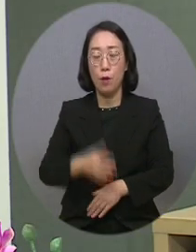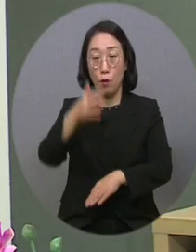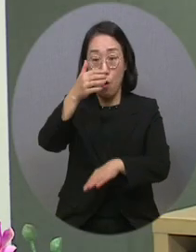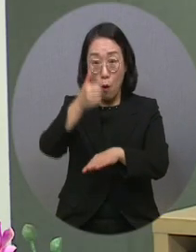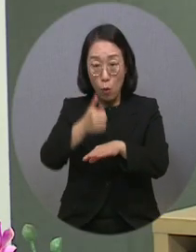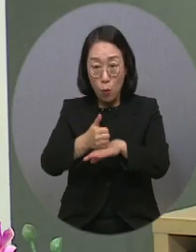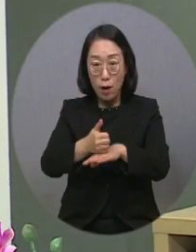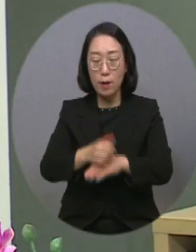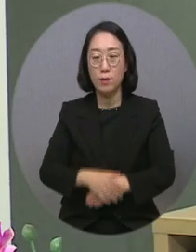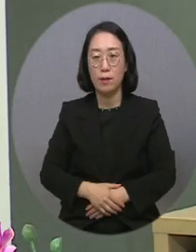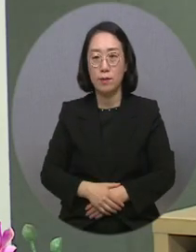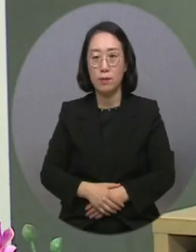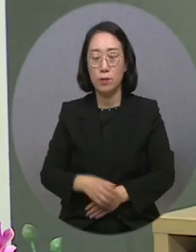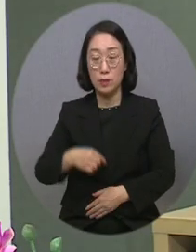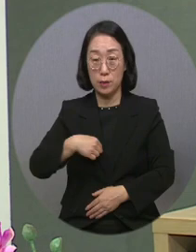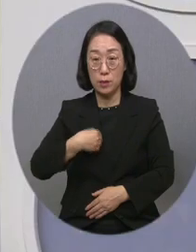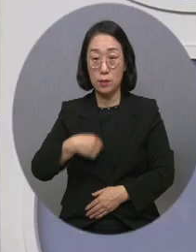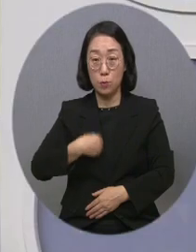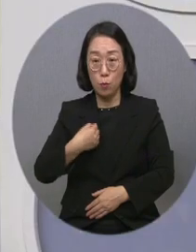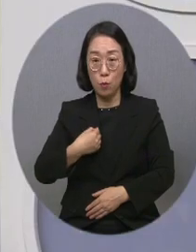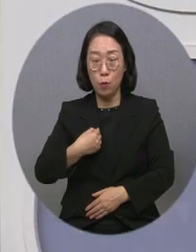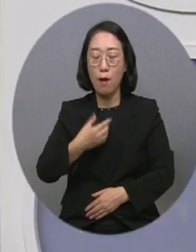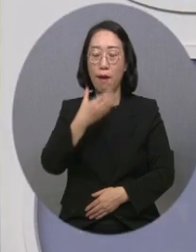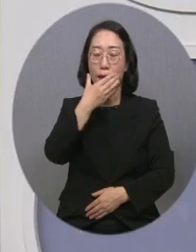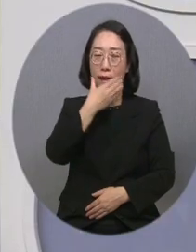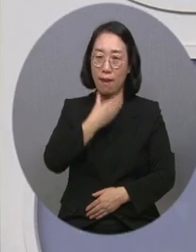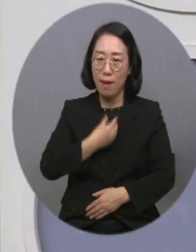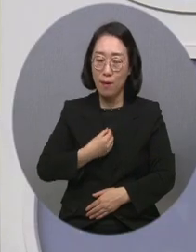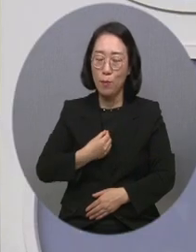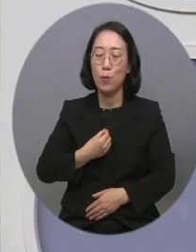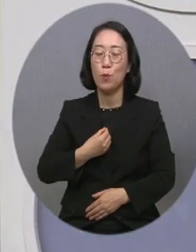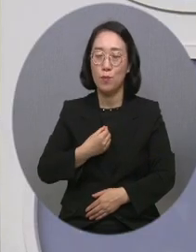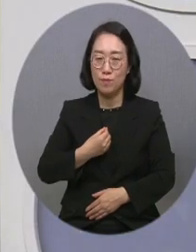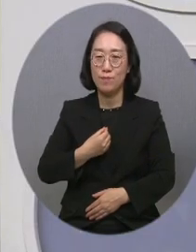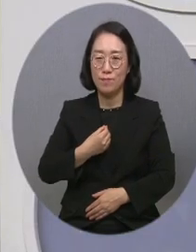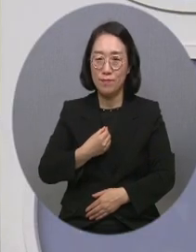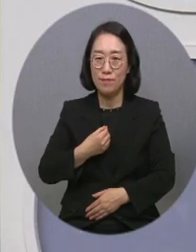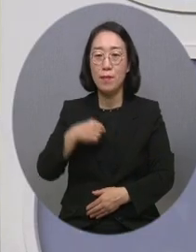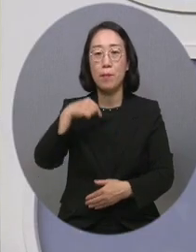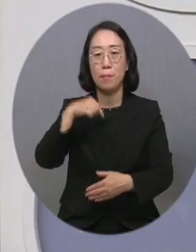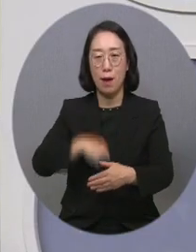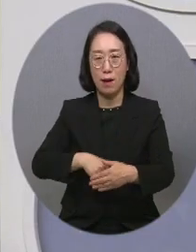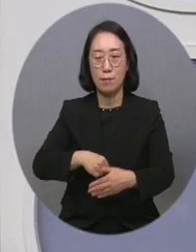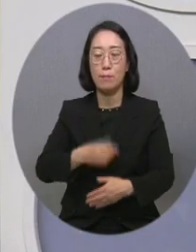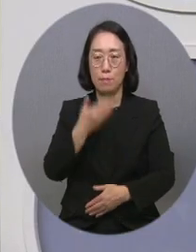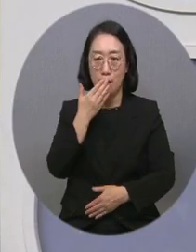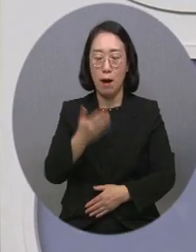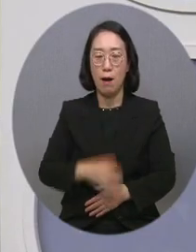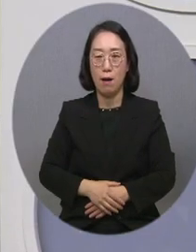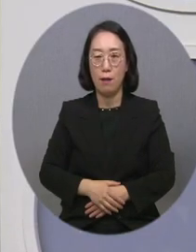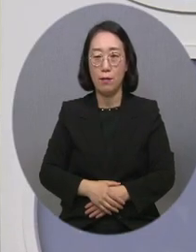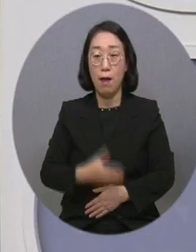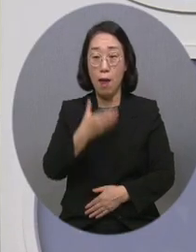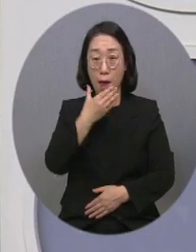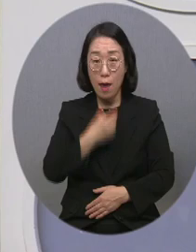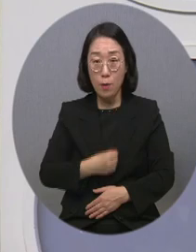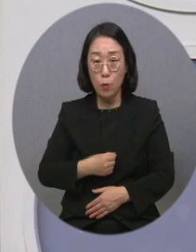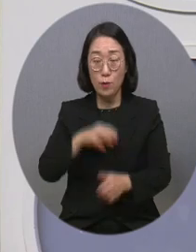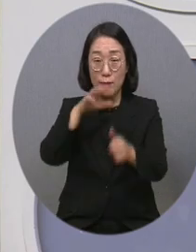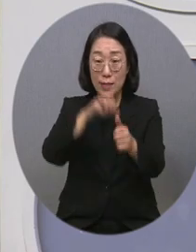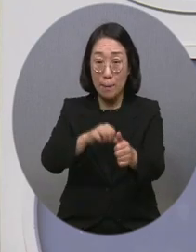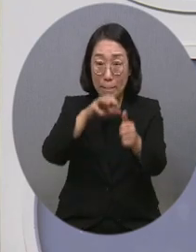결과에 대해서 스스로가 아주 행복해하는 그런 마음을 갖는다는 것이죠. 그렇기 때문에 행복은 쫓아가는 게